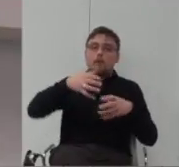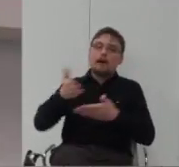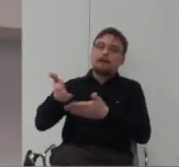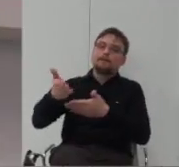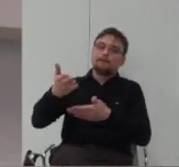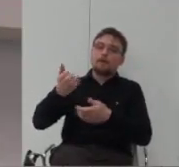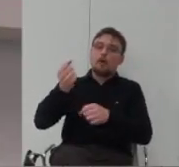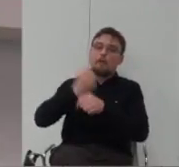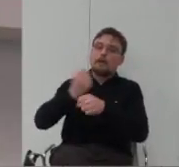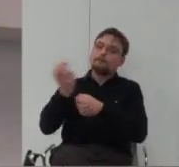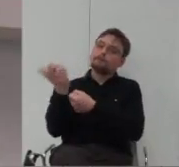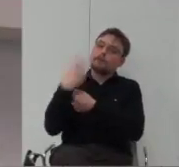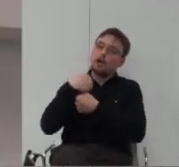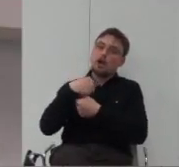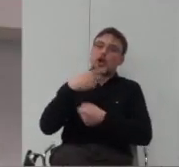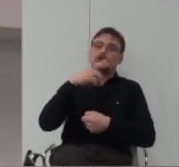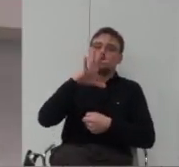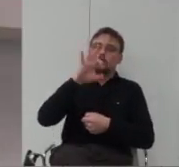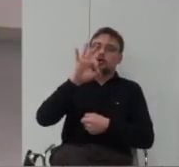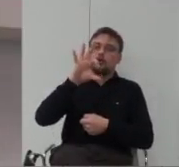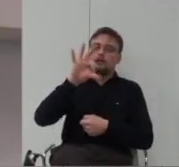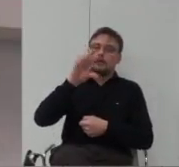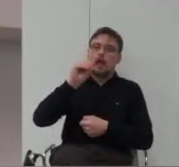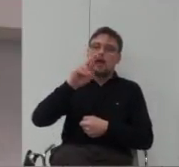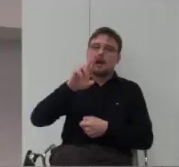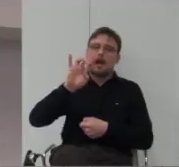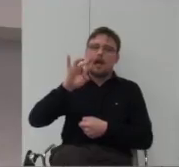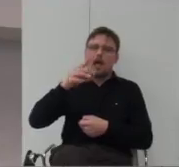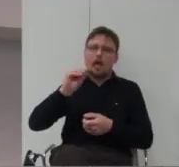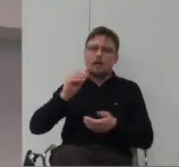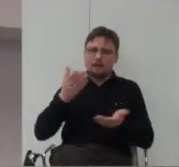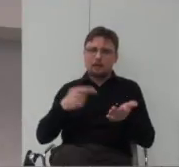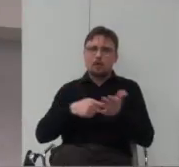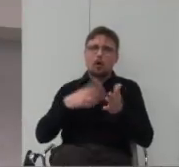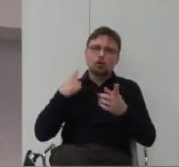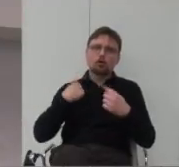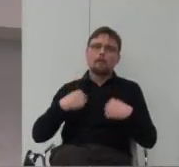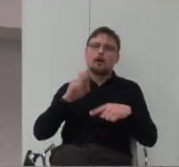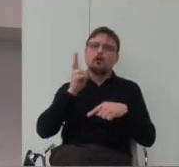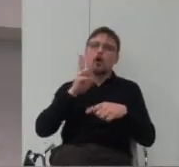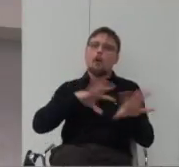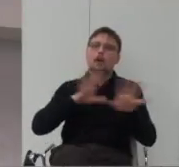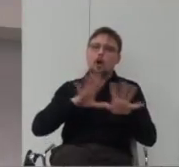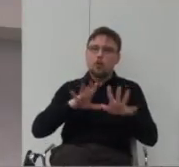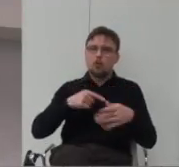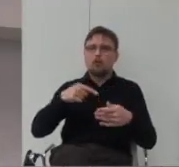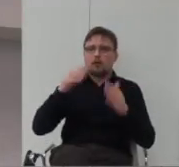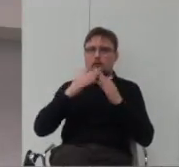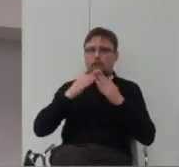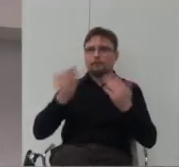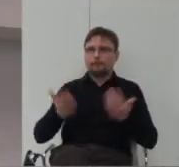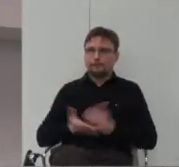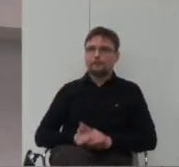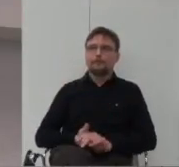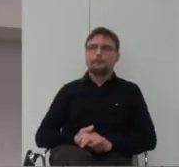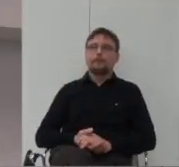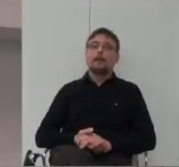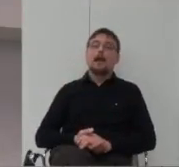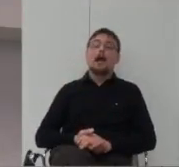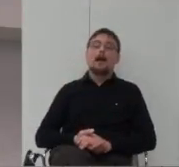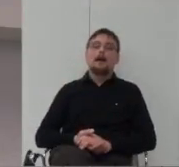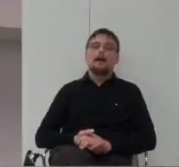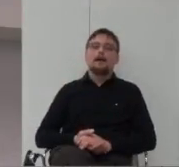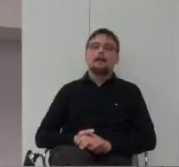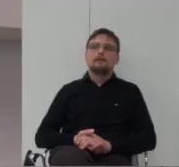kolektyw zatrudnia konsjerża, a ponieważ jest zobowiązany do nieprzynoszenia dochodów, to